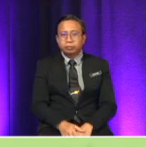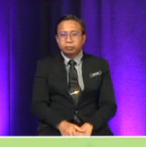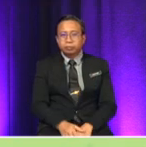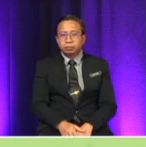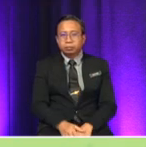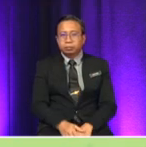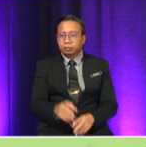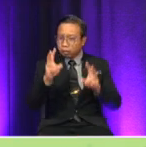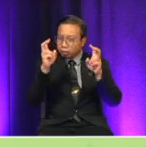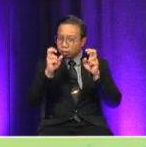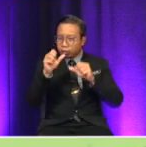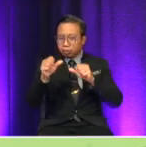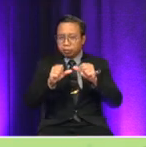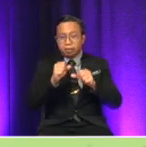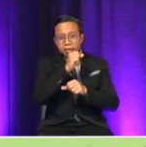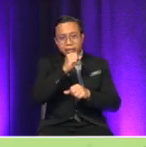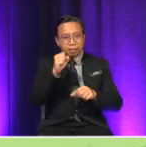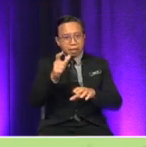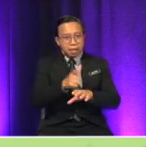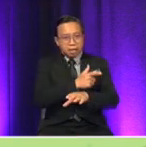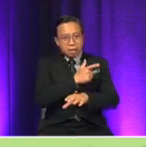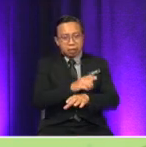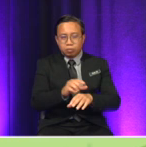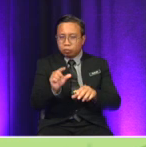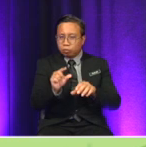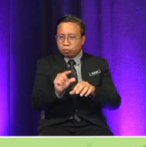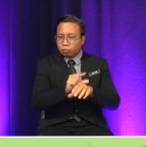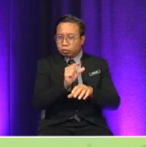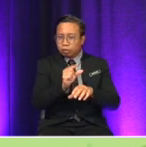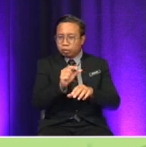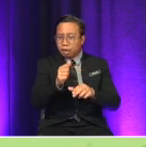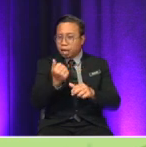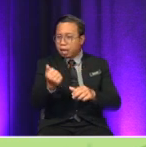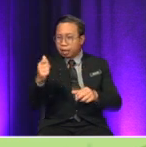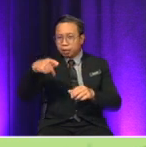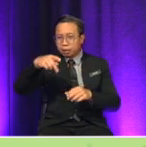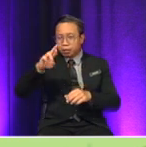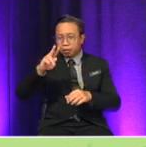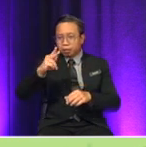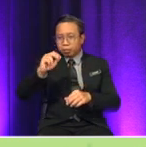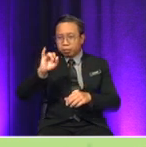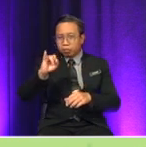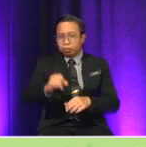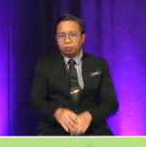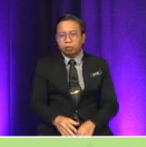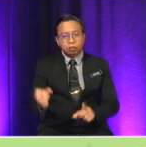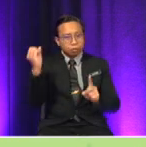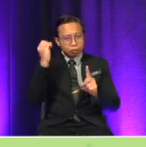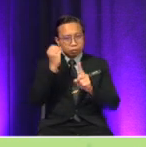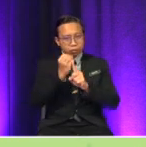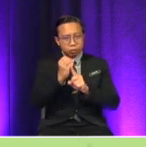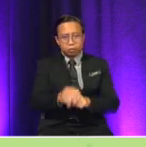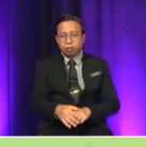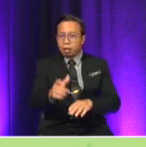Tajuk aktiviti menyanyikan lagu happy song menggunakan alat perkusi. Objektif atau hasil pembelajaran menyanyikan